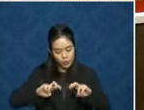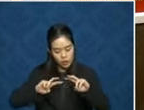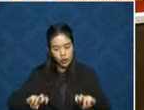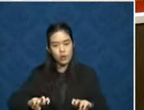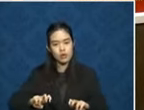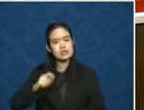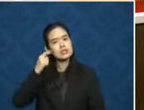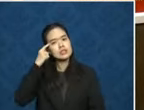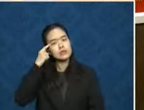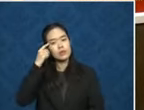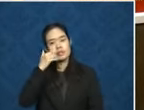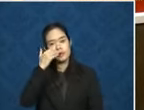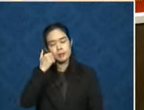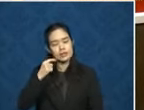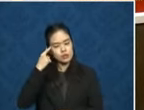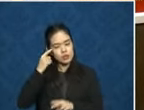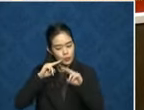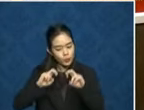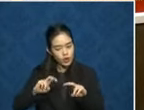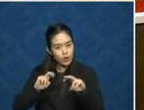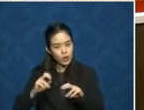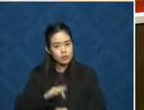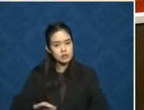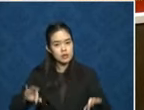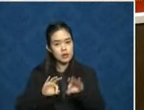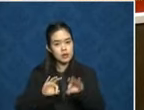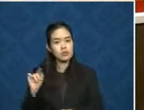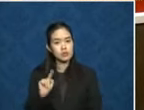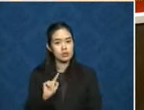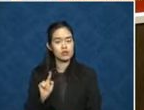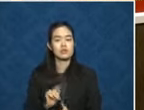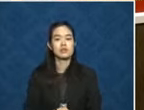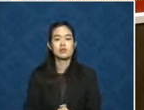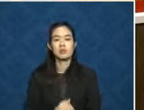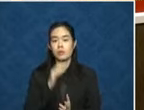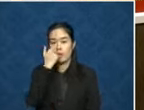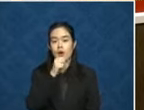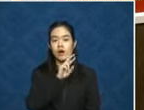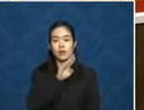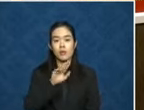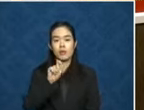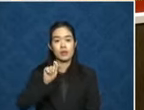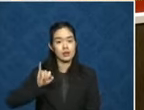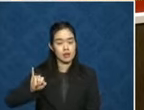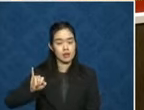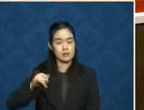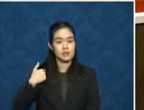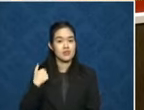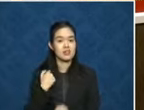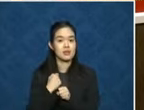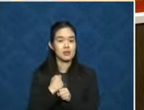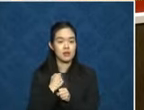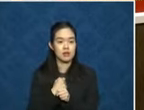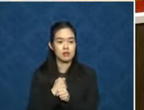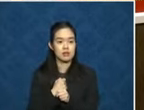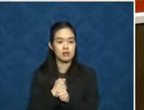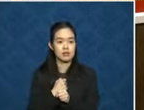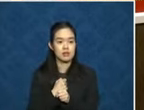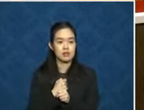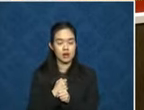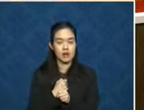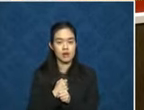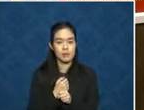ะนี้ผมถึงมองว่าเป็นทักษะที่จำเป็นมากในยุค AI เพราะว่า AI นั้นสามารถทำงานแทนแรงงานคนเราที่ทำงาน